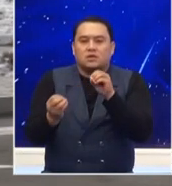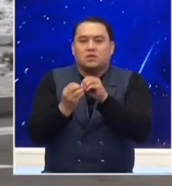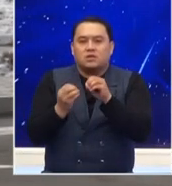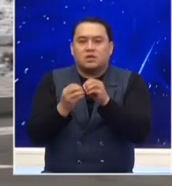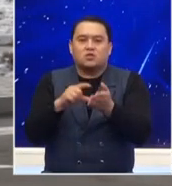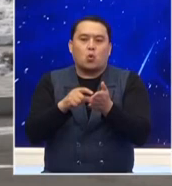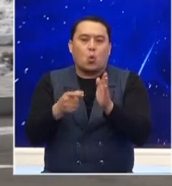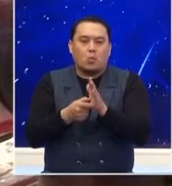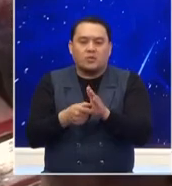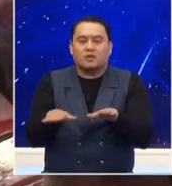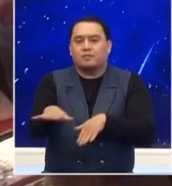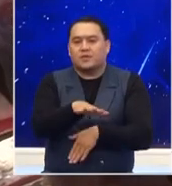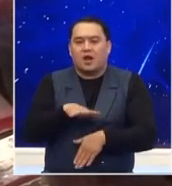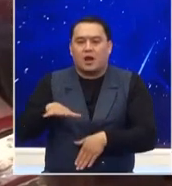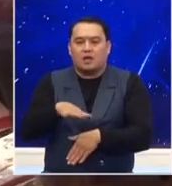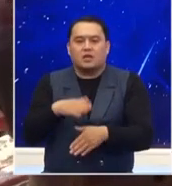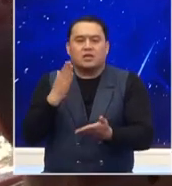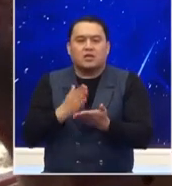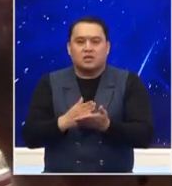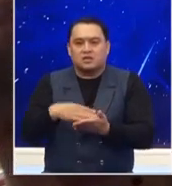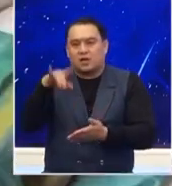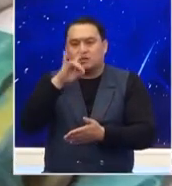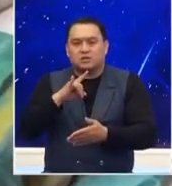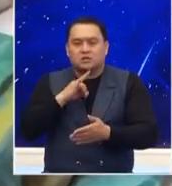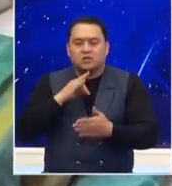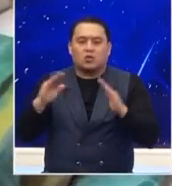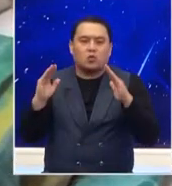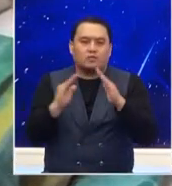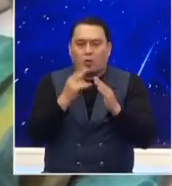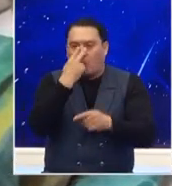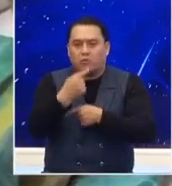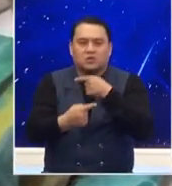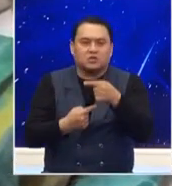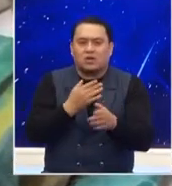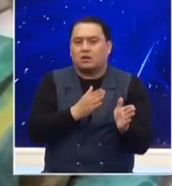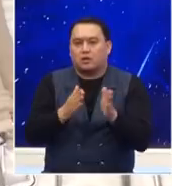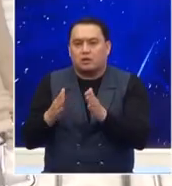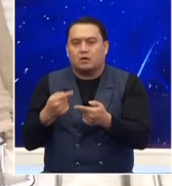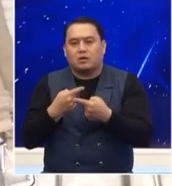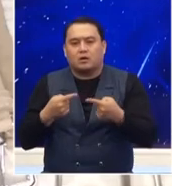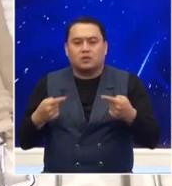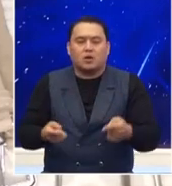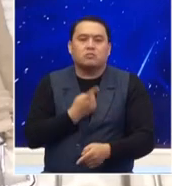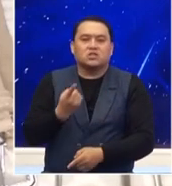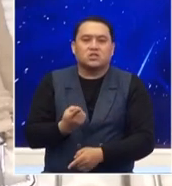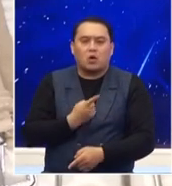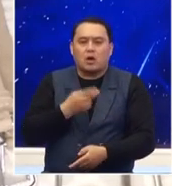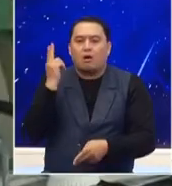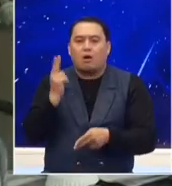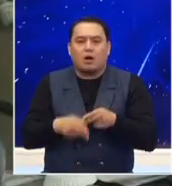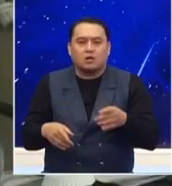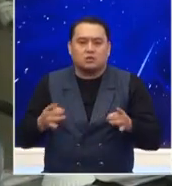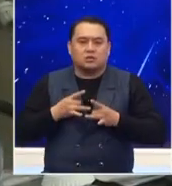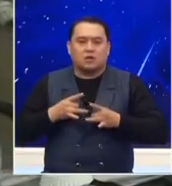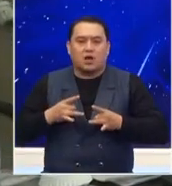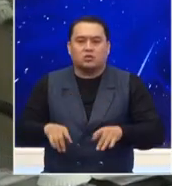комнат. Также на прилегающей территории стоят юрты с атрибутами казахских традиций и быта и различные ручные изделия мастеров. По окончании